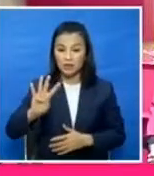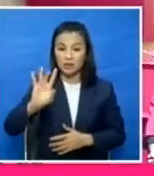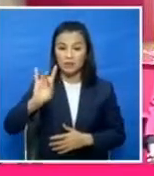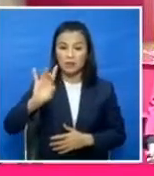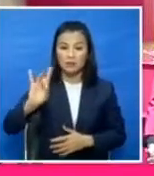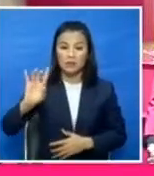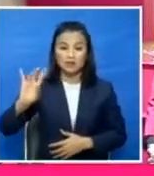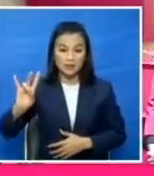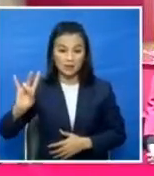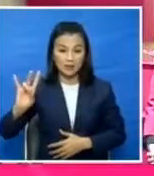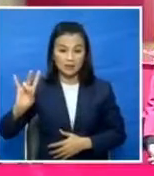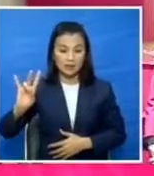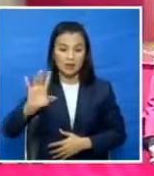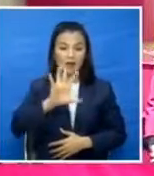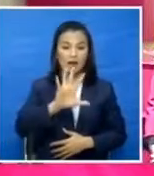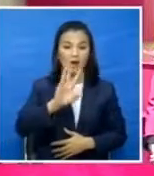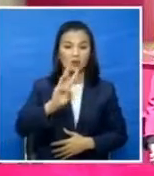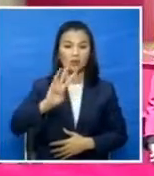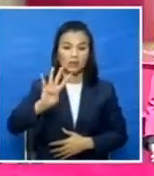564887